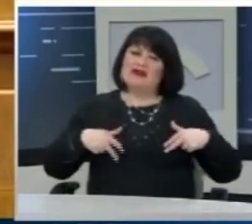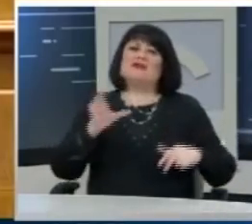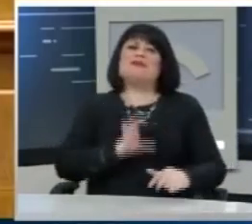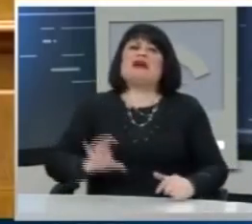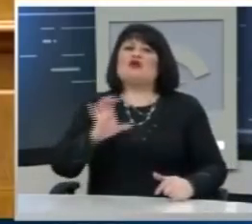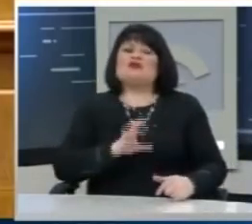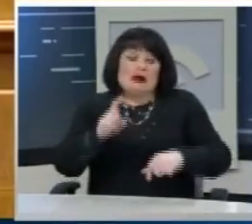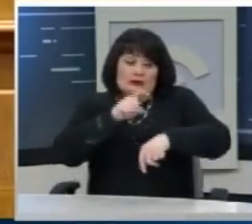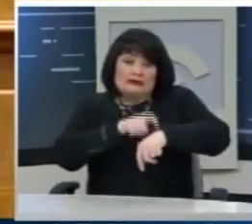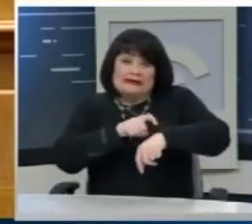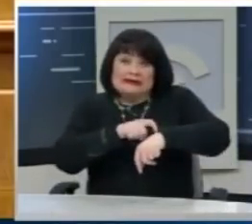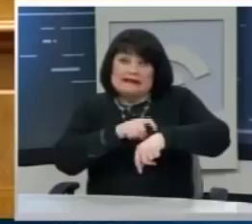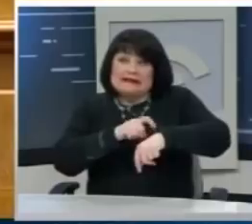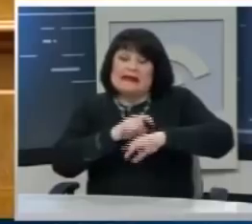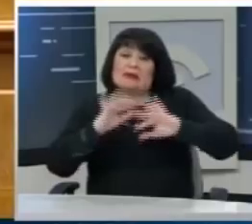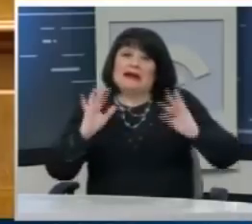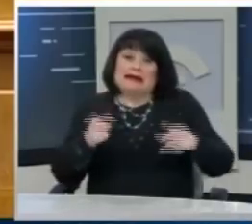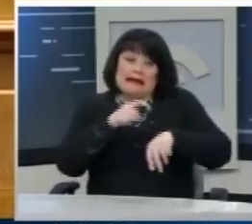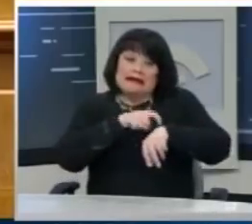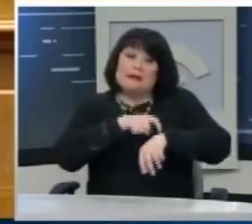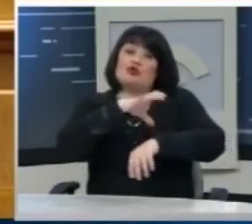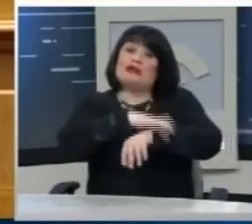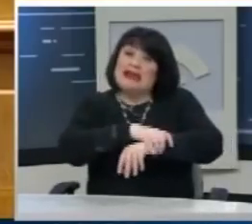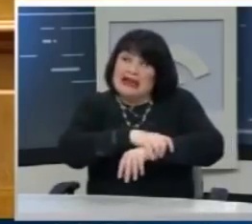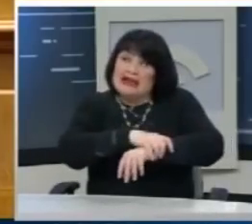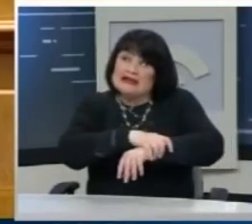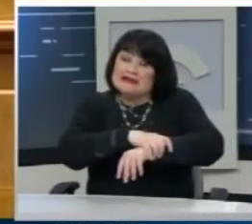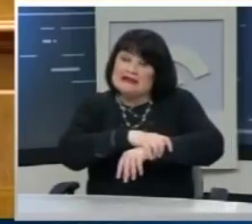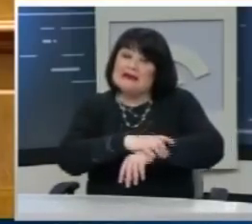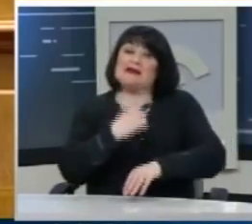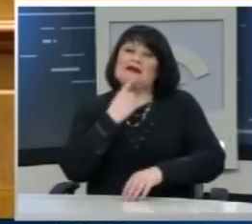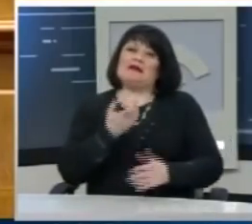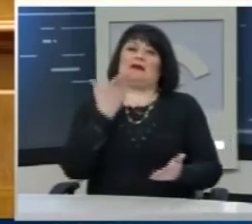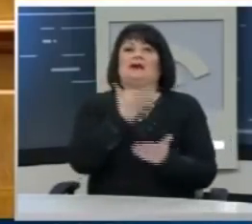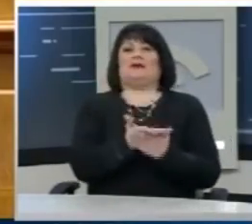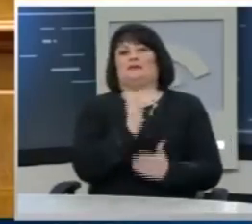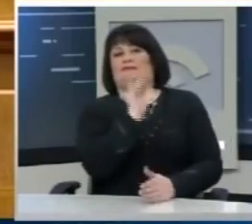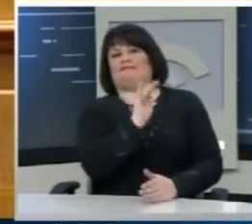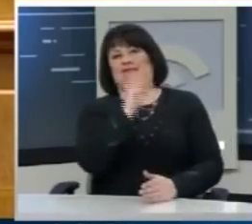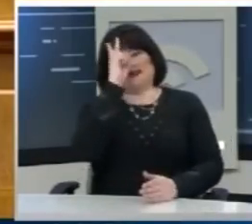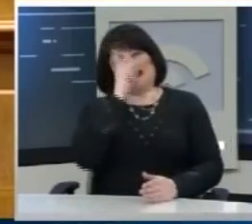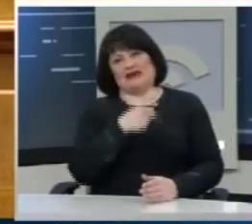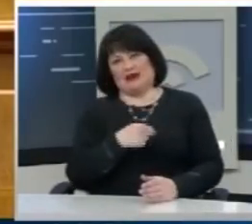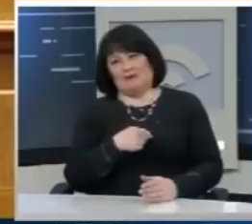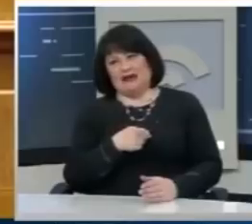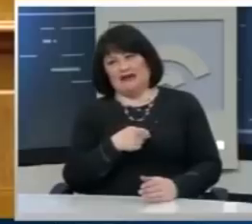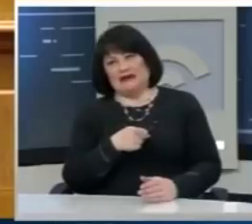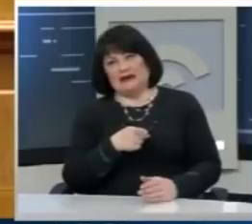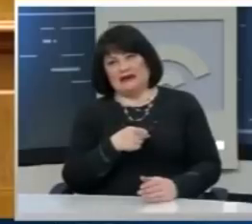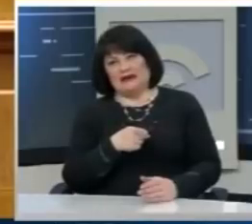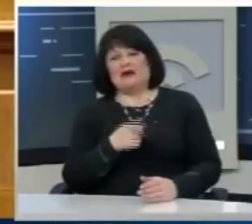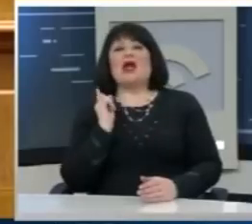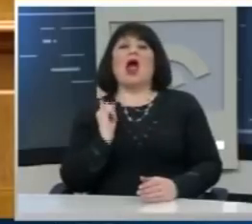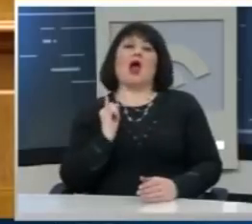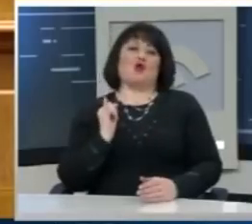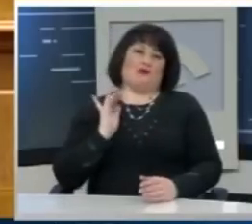ψάχνουν τη στιγμή εκείνη την κατάλληλη για να υποβάλουν το αίτημα στη Γερμανία και ακόμα δεν τη